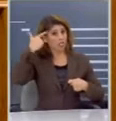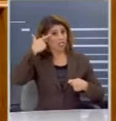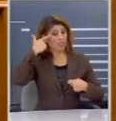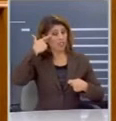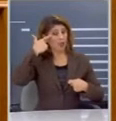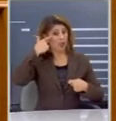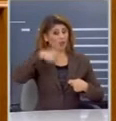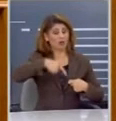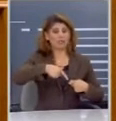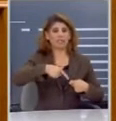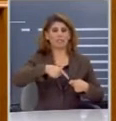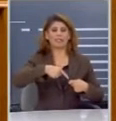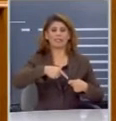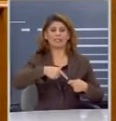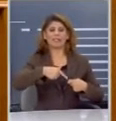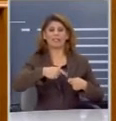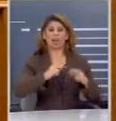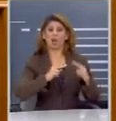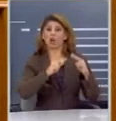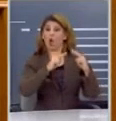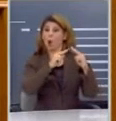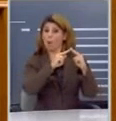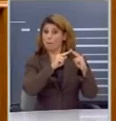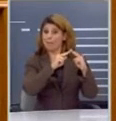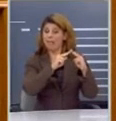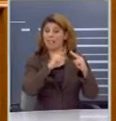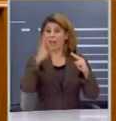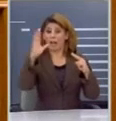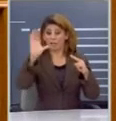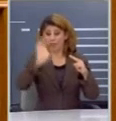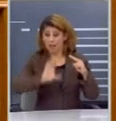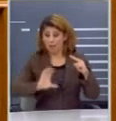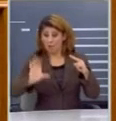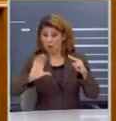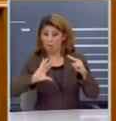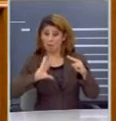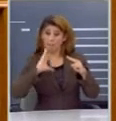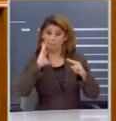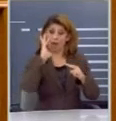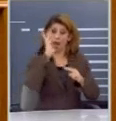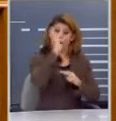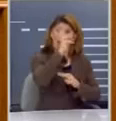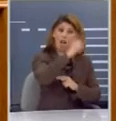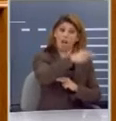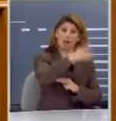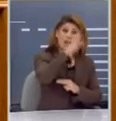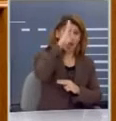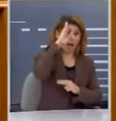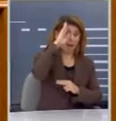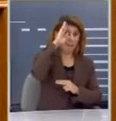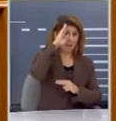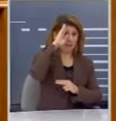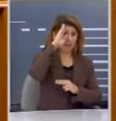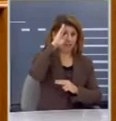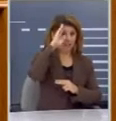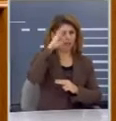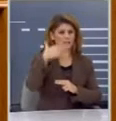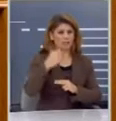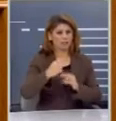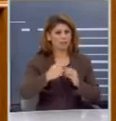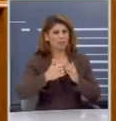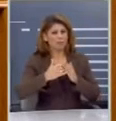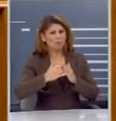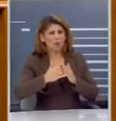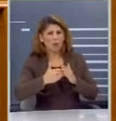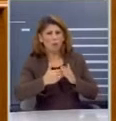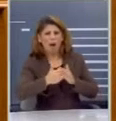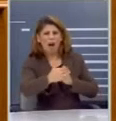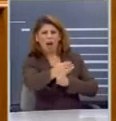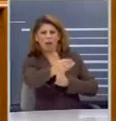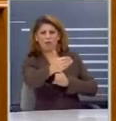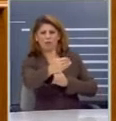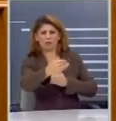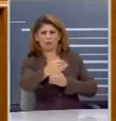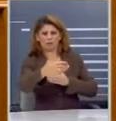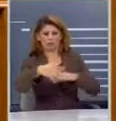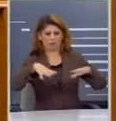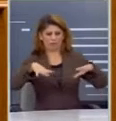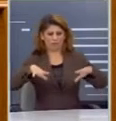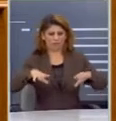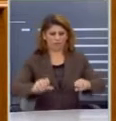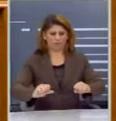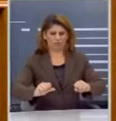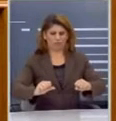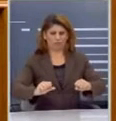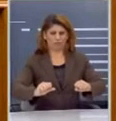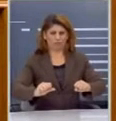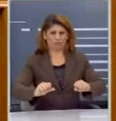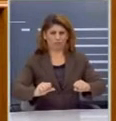λοιπόν, και από την Ευρώπη ως Ηνωμένες Πολιτείες, διευρύνεται η απόσταση ανάμεσα στους κυριαρχούμενους και